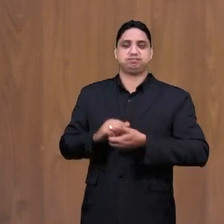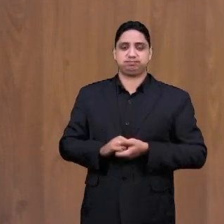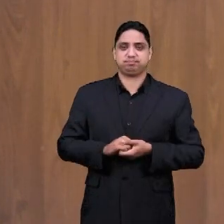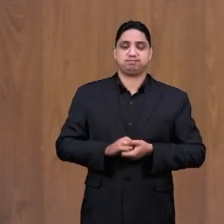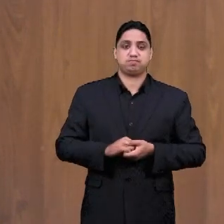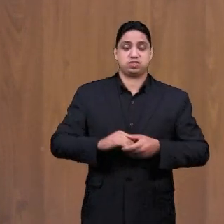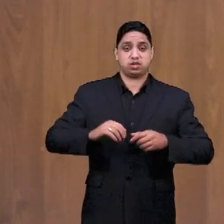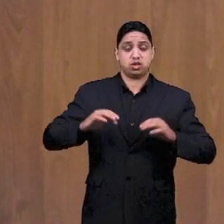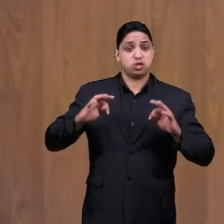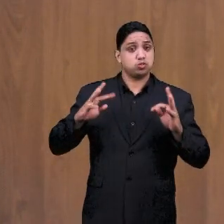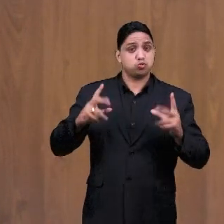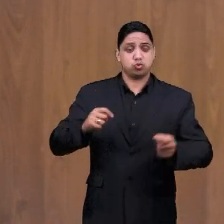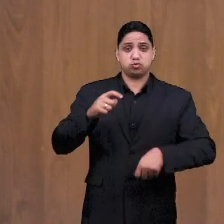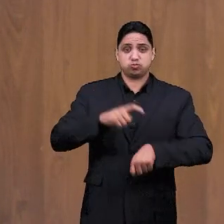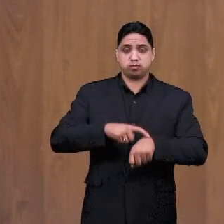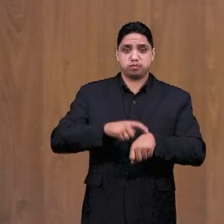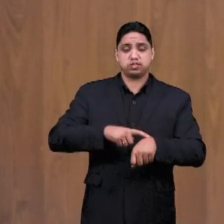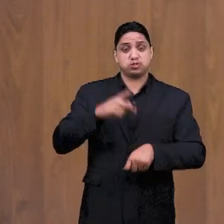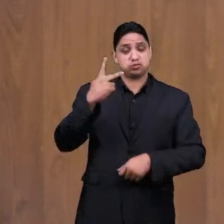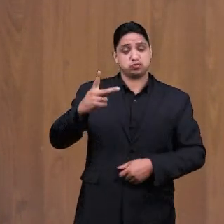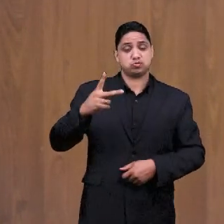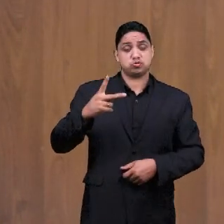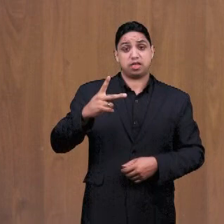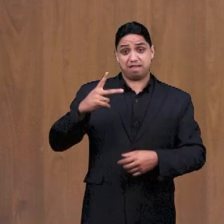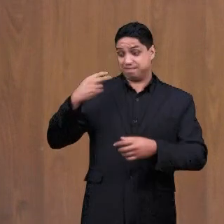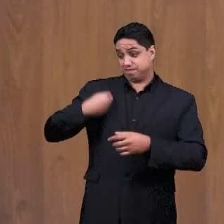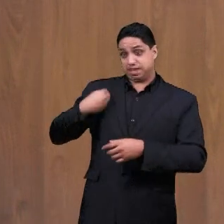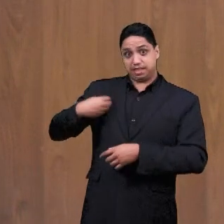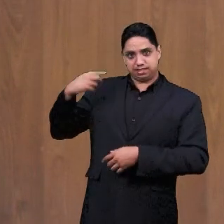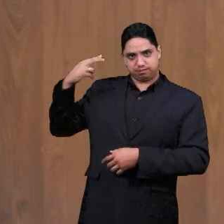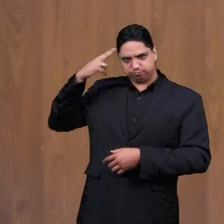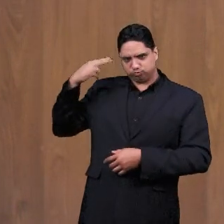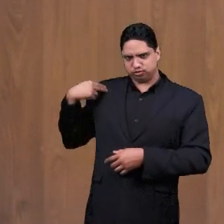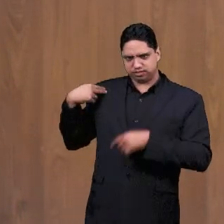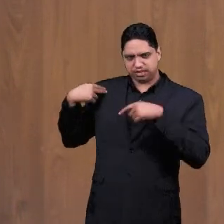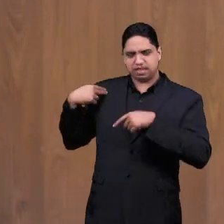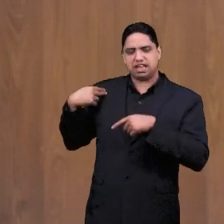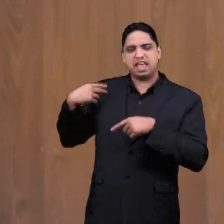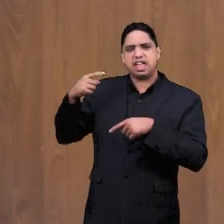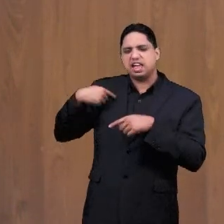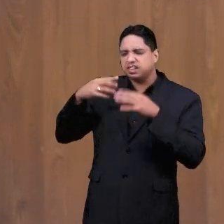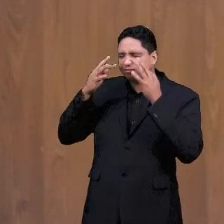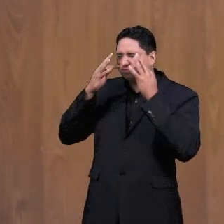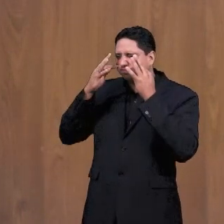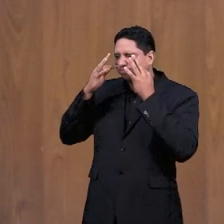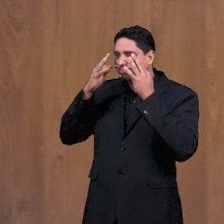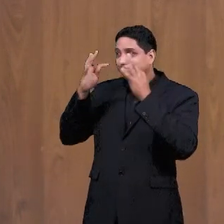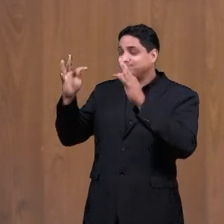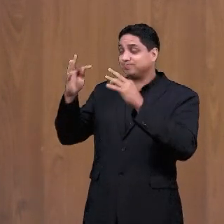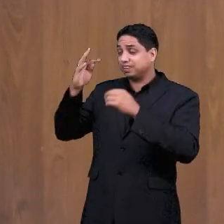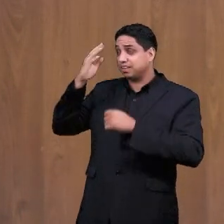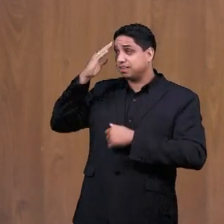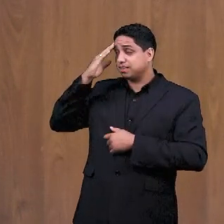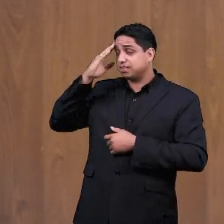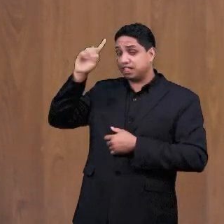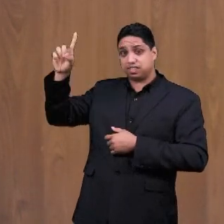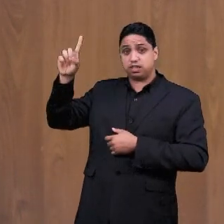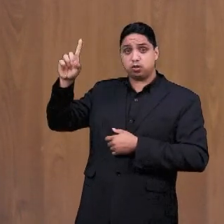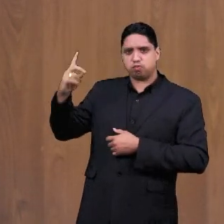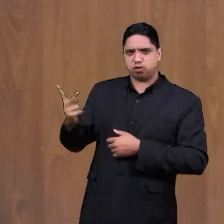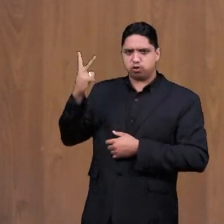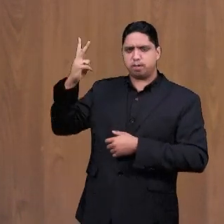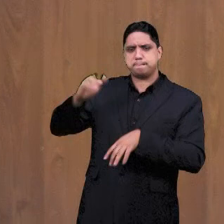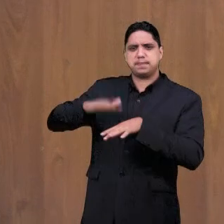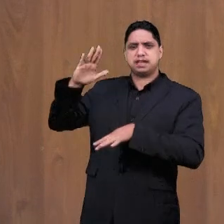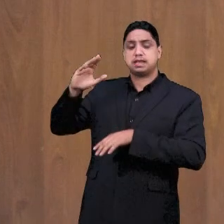Pendant tous les moments de votre vie, de sa vie, Joseph, il a craint à Dieu en donnant plus de la valeur